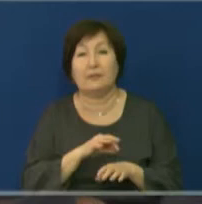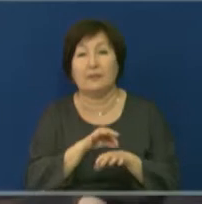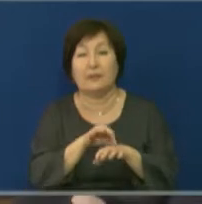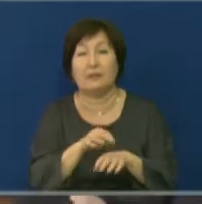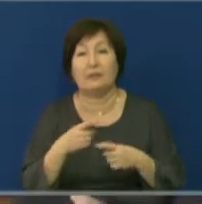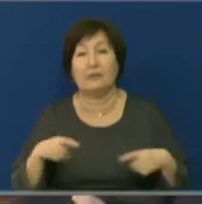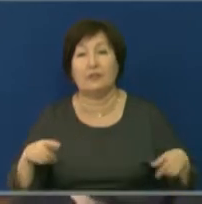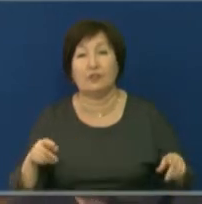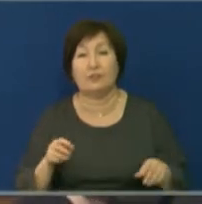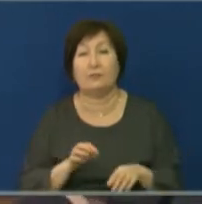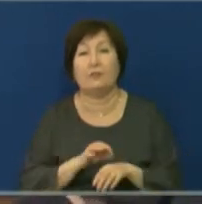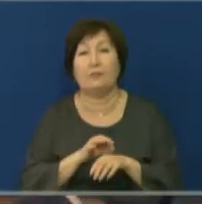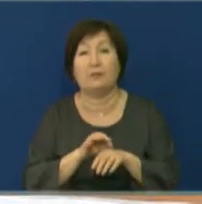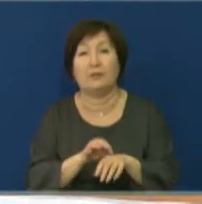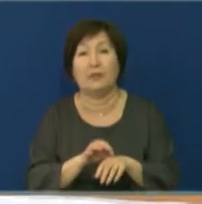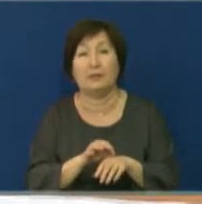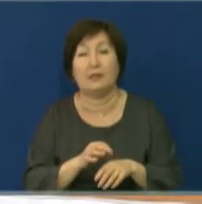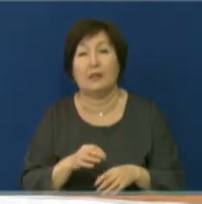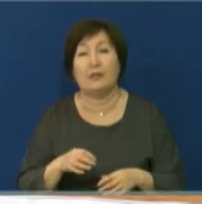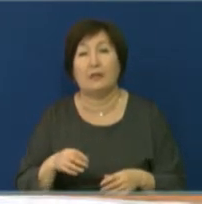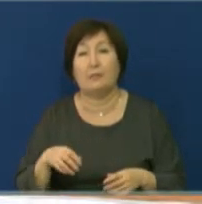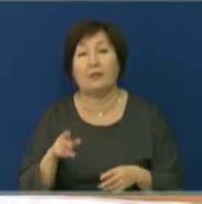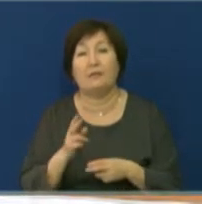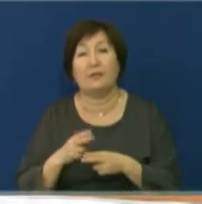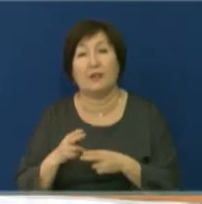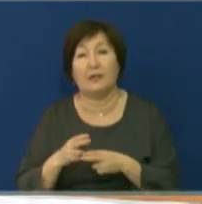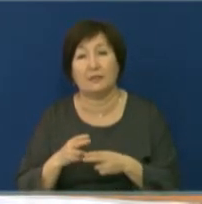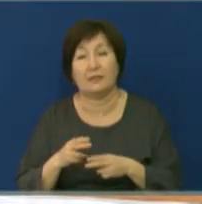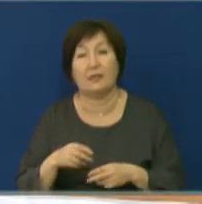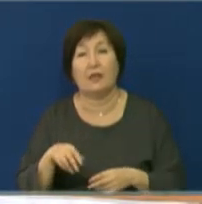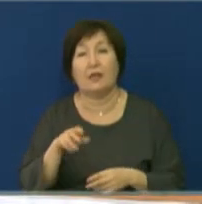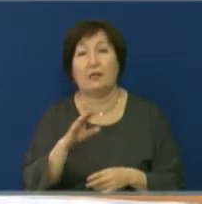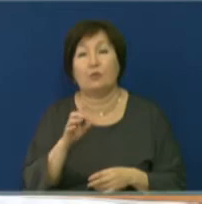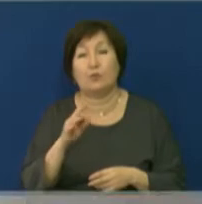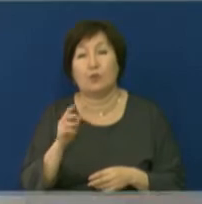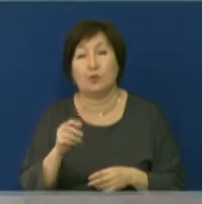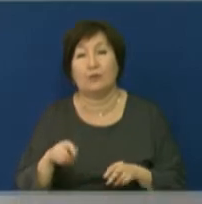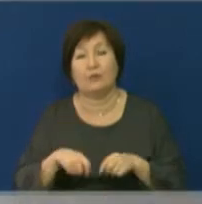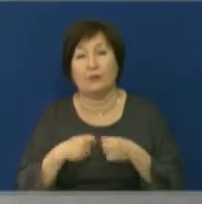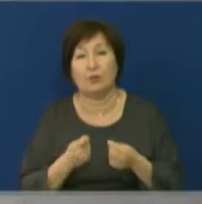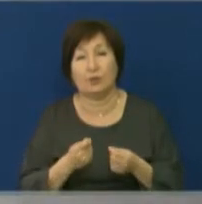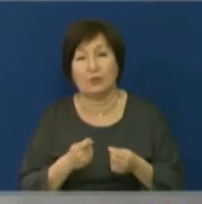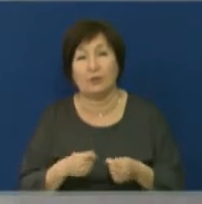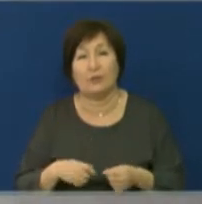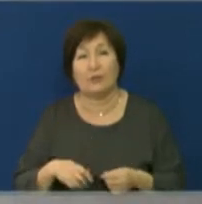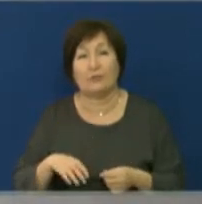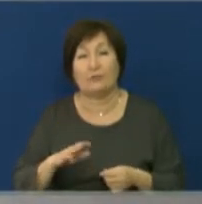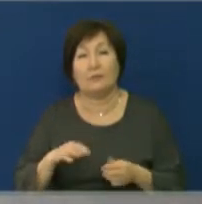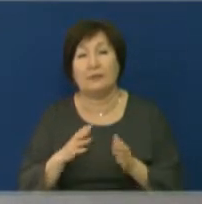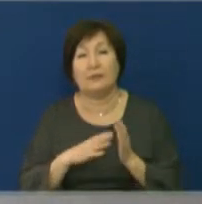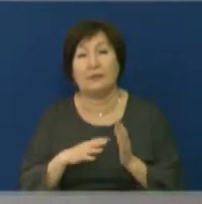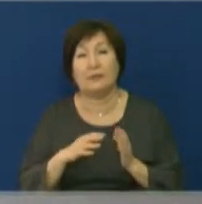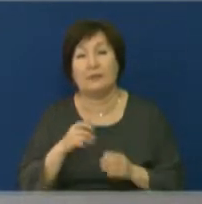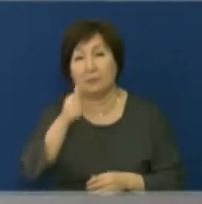целью профилактики коррупционных правонарушений. Говоря об итогах работы за 9 месяцев, сотрудники ведомства